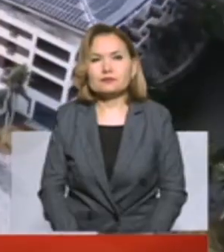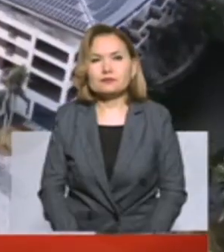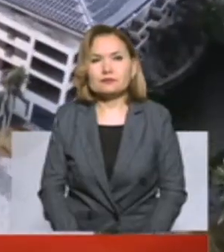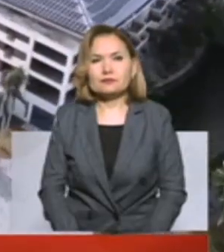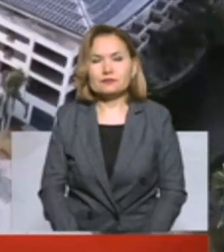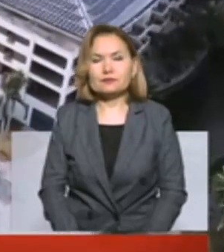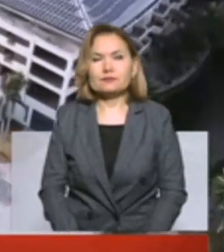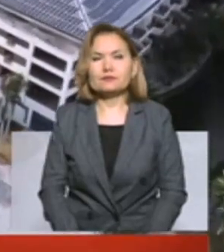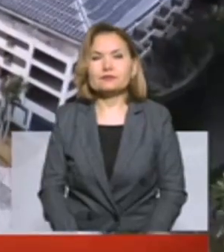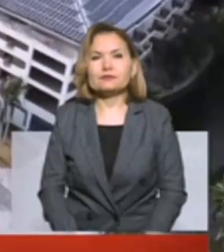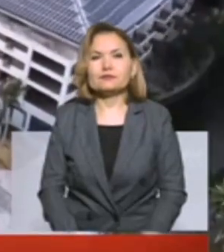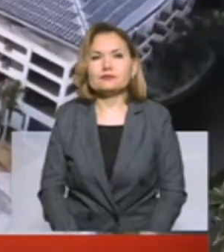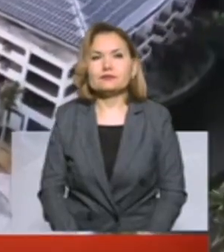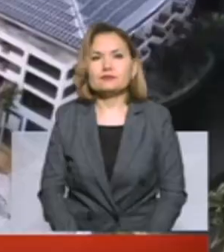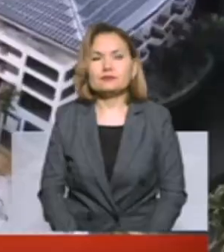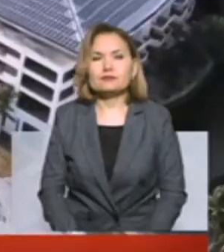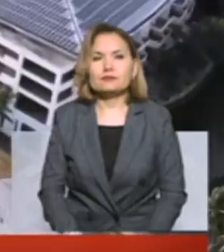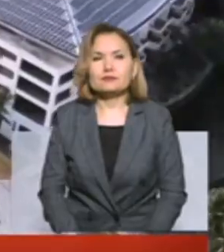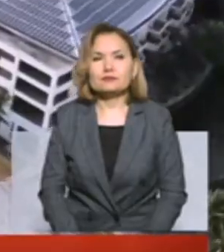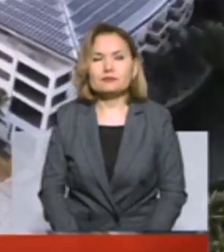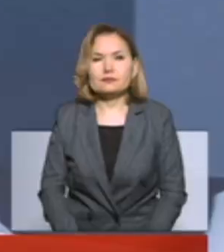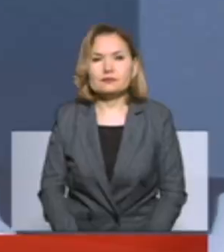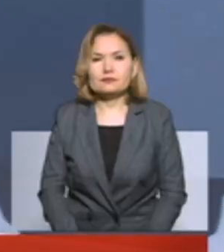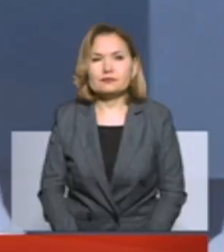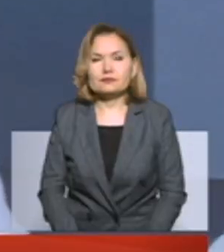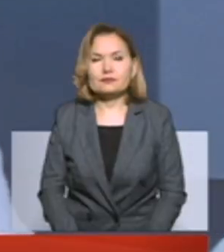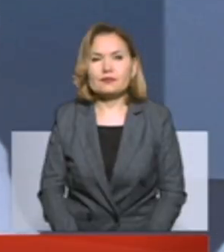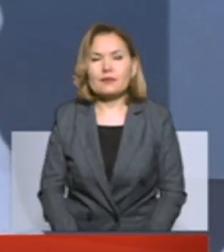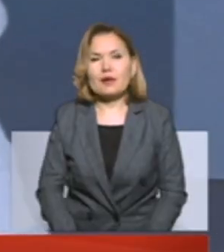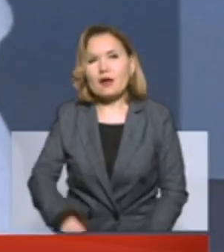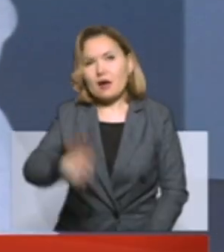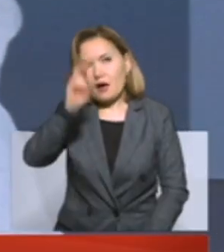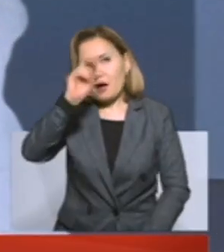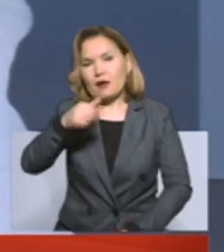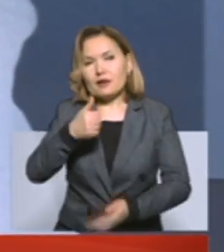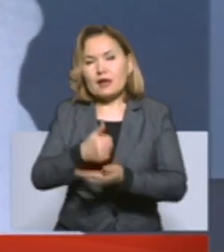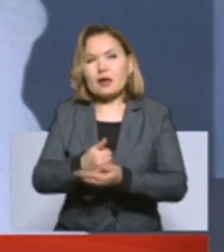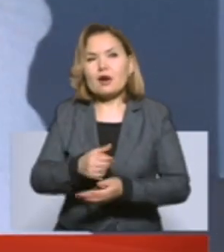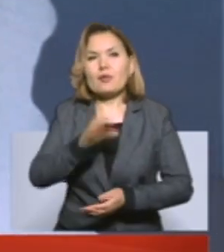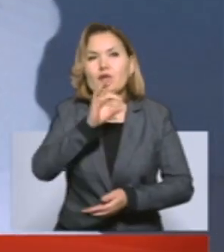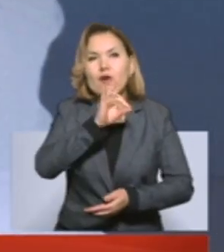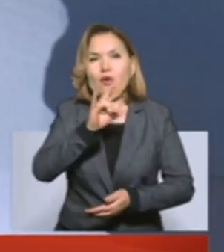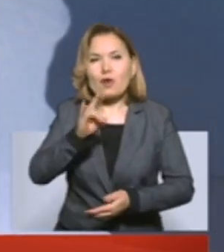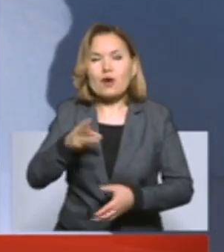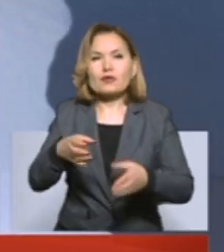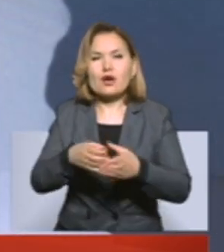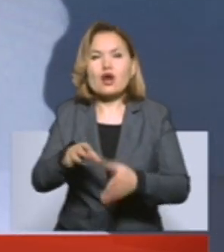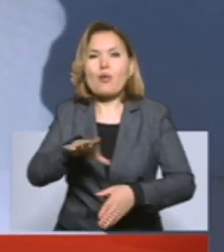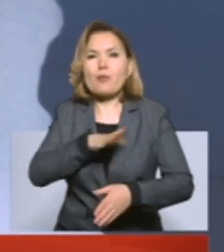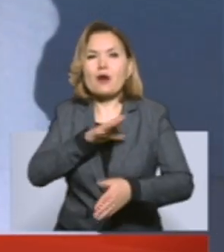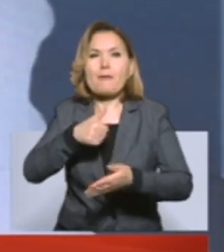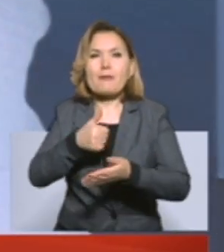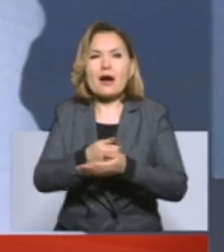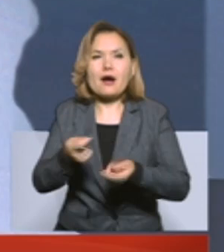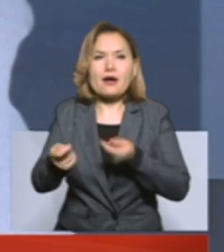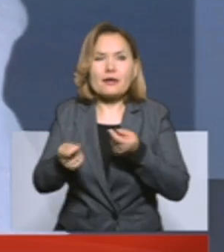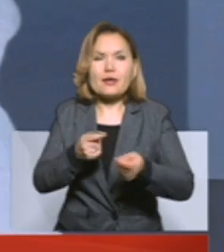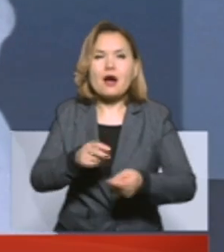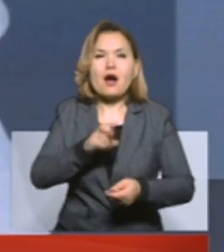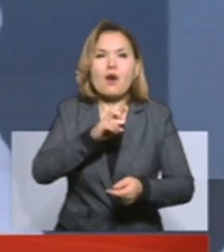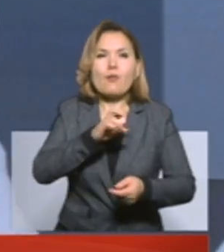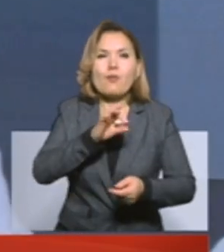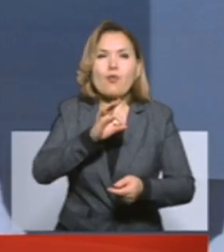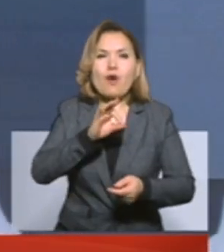Қазақстан ұлттық арнасы Вауа. Мемлекет басшысы Біріккен ұлттар ұйымының бұрынғы бас хатшысы Буао